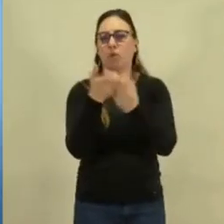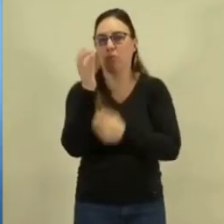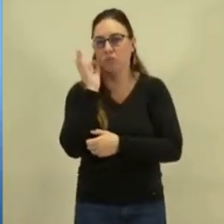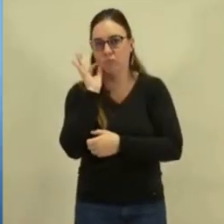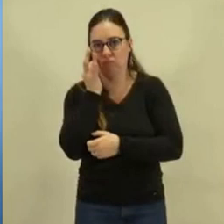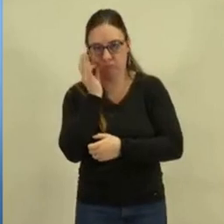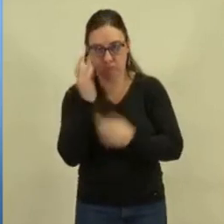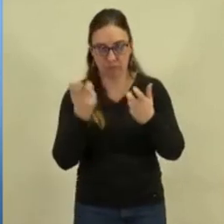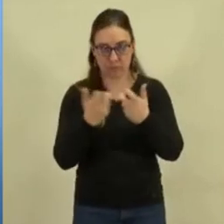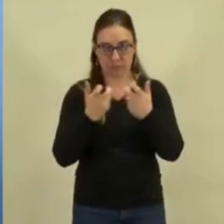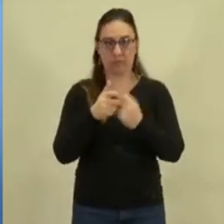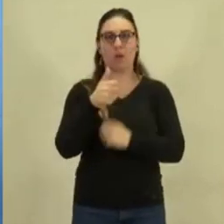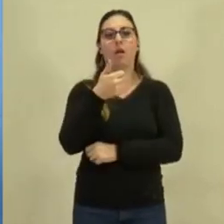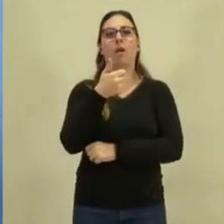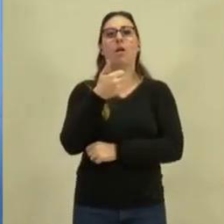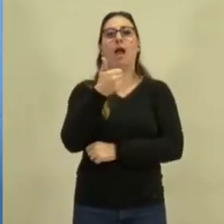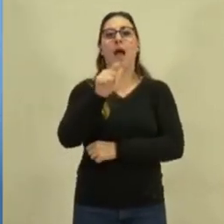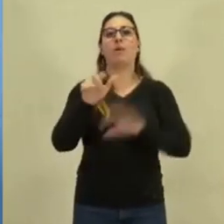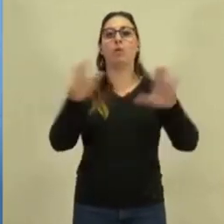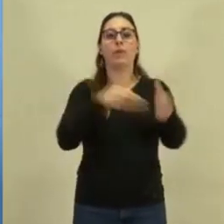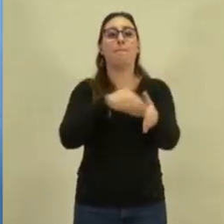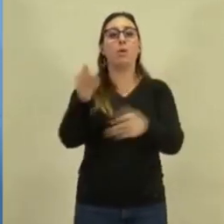exemple, 1,8 million